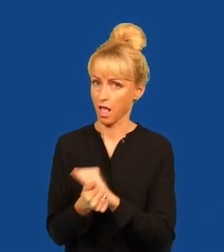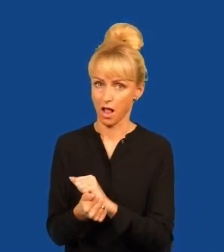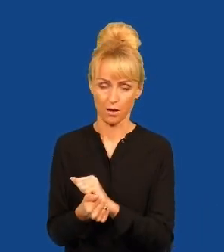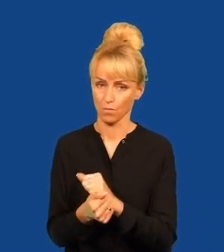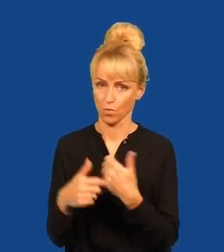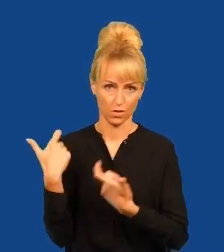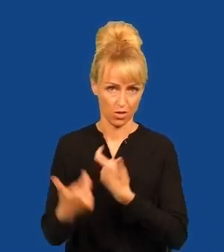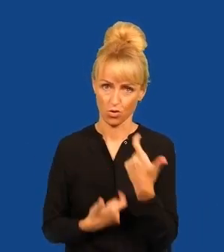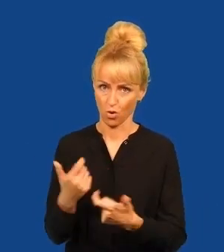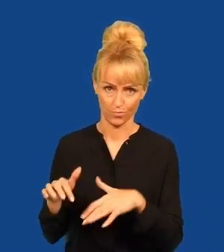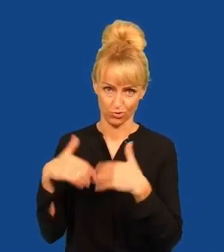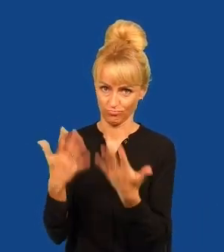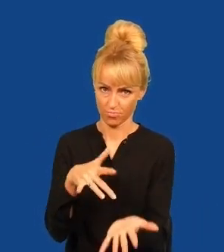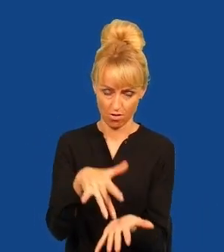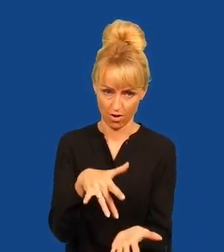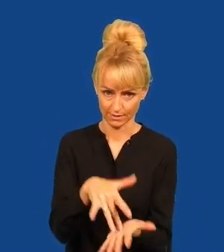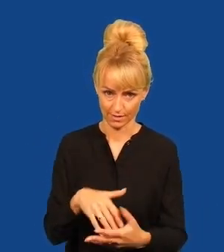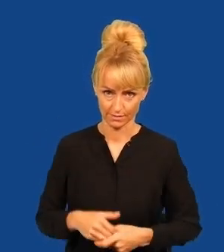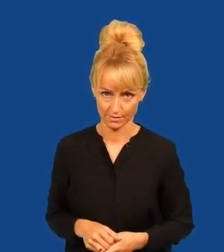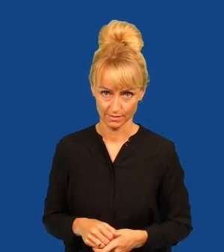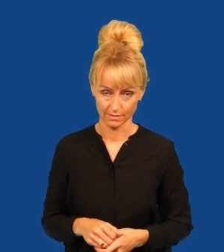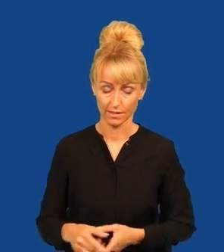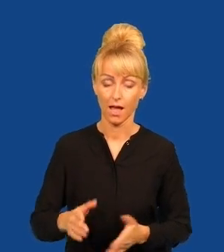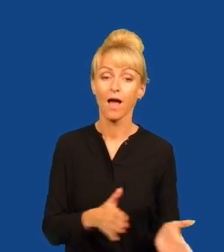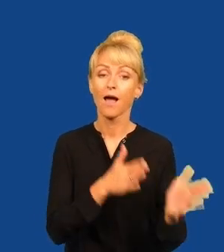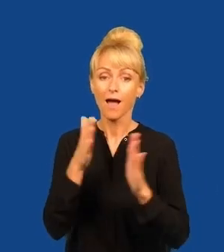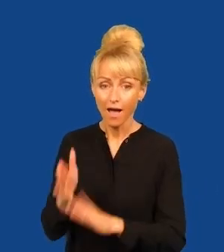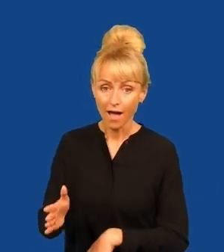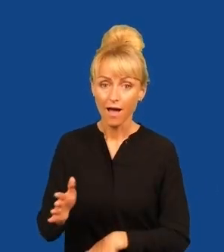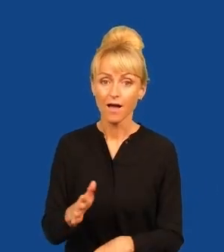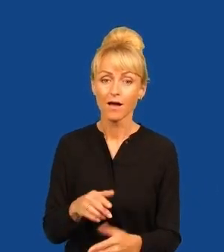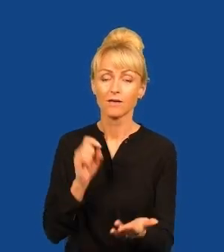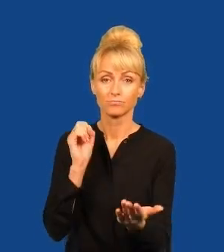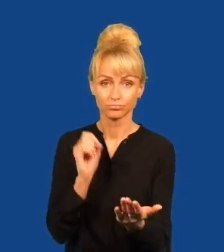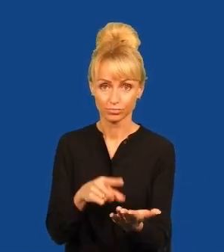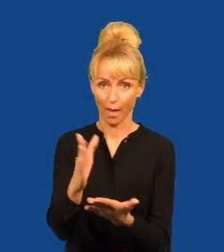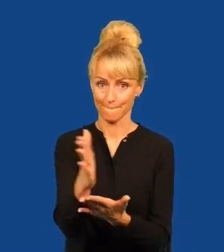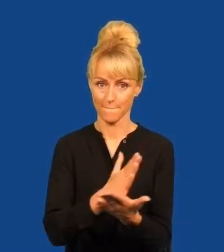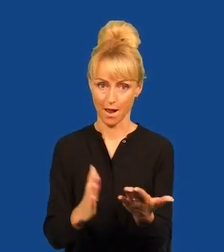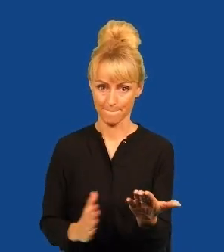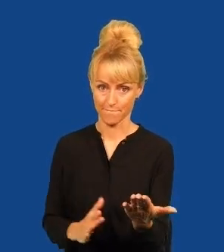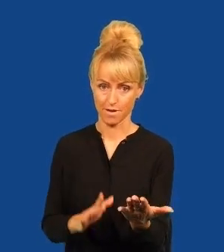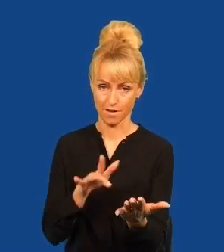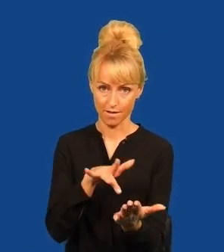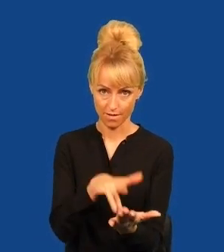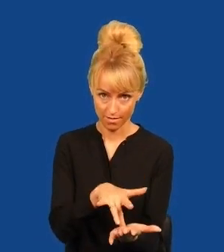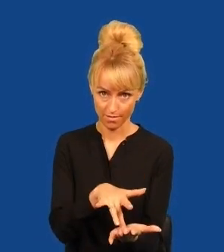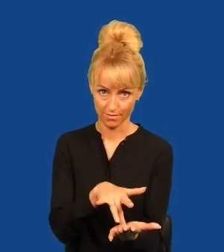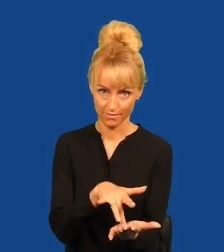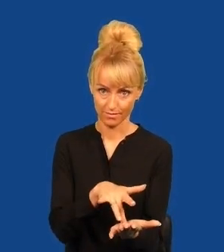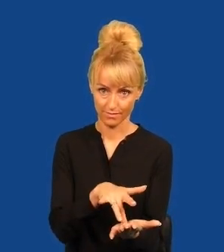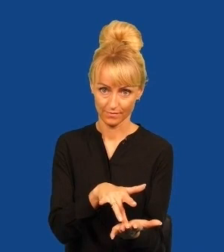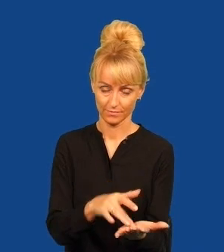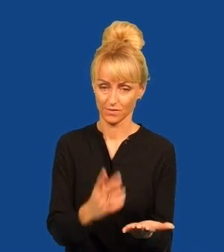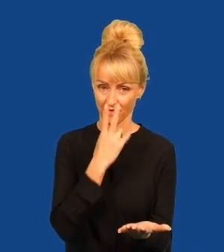manualną mapkę, drag and drop, dzięki której przez przeciągnięcie umieścimy nasz lokalizer i wtedy mamy